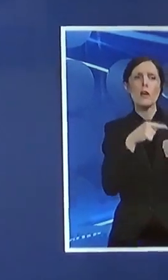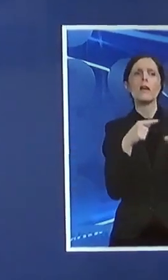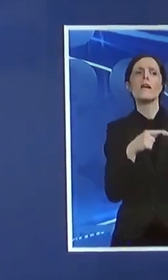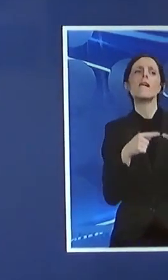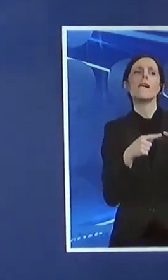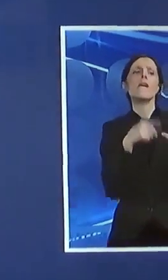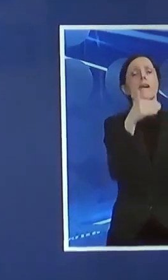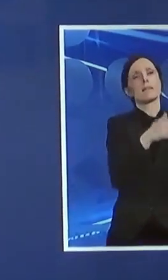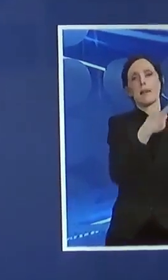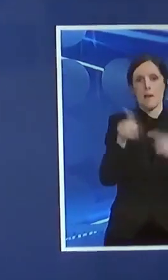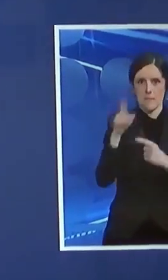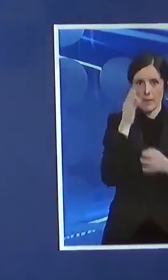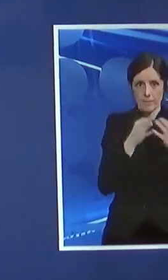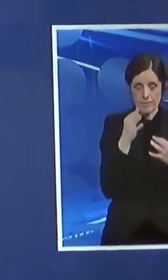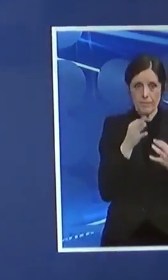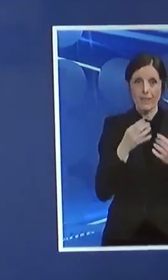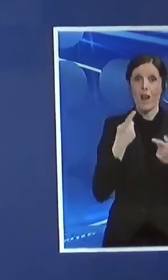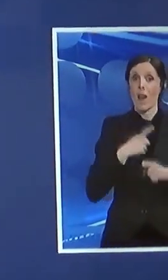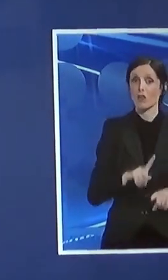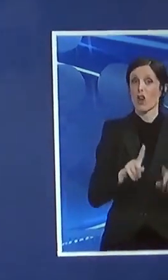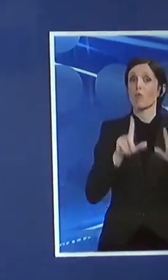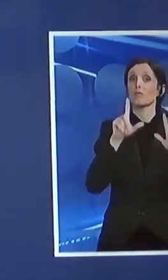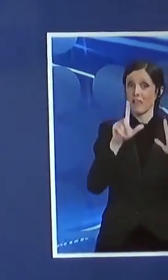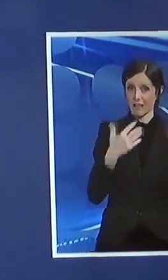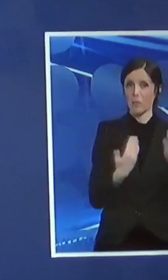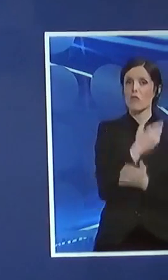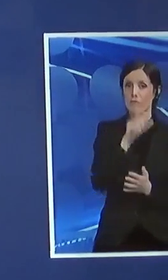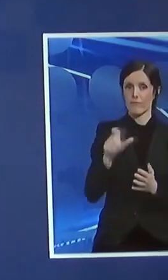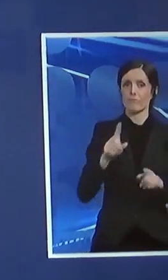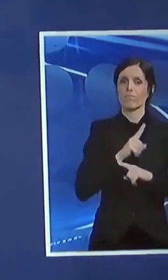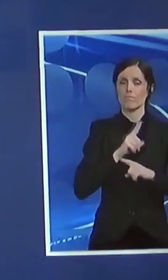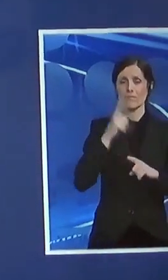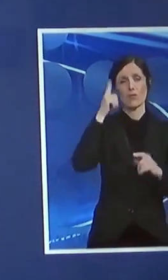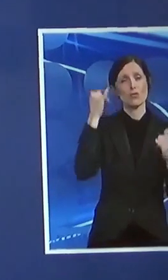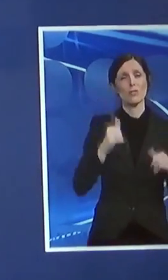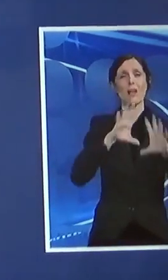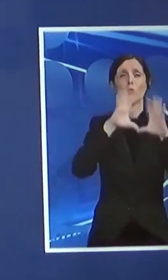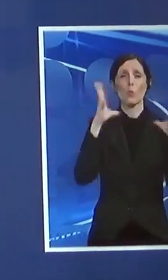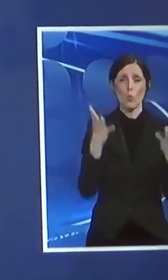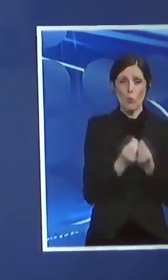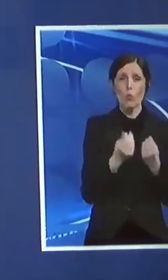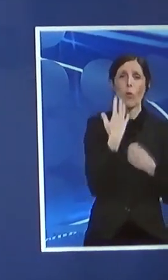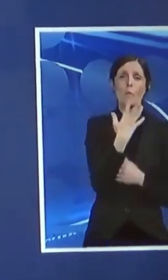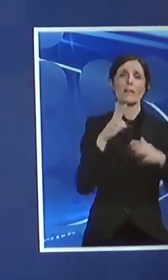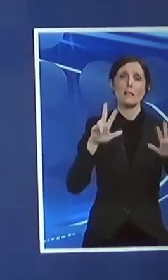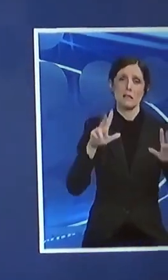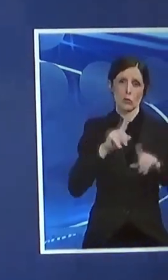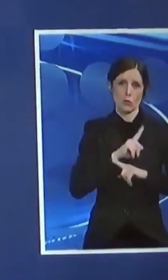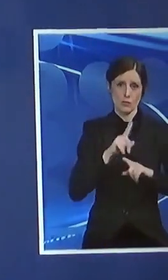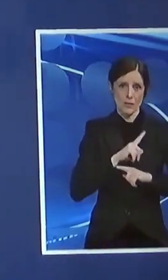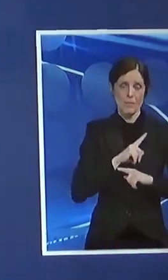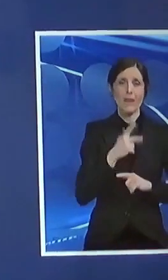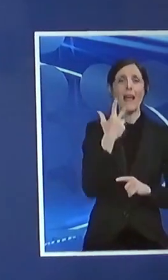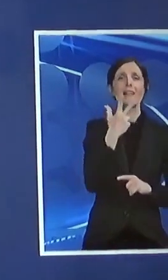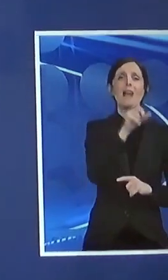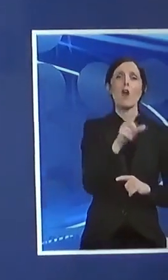slučaja. Nažalost, imamo 7 novih smrtnih slučajeva, tako da je ukupan broj smrtnih slučajeva 58. Preminule su 3 osobe